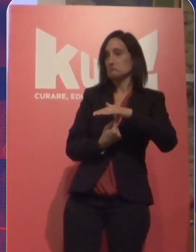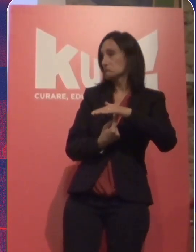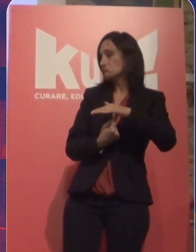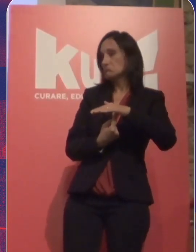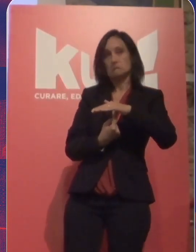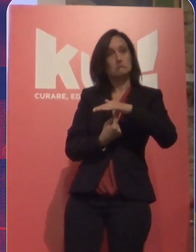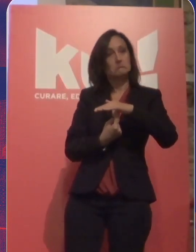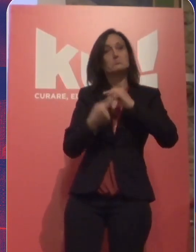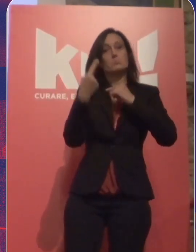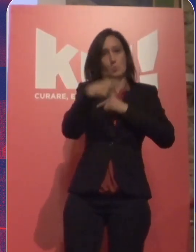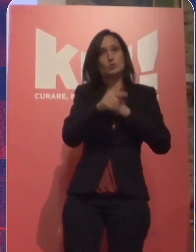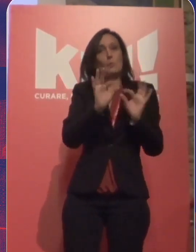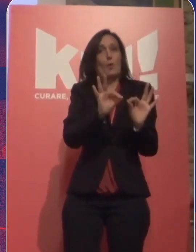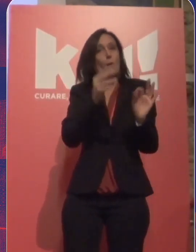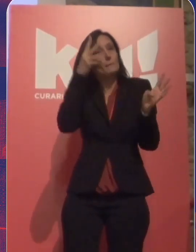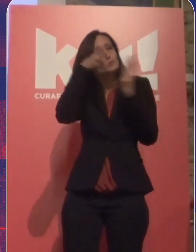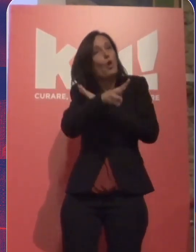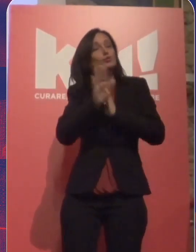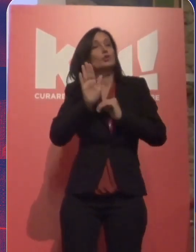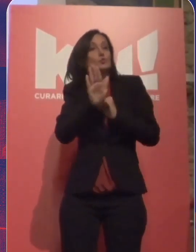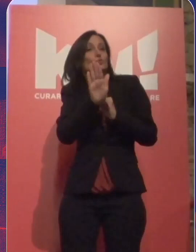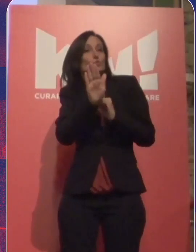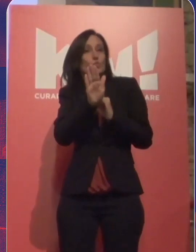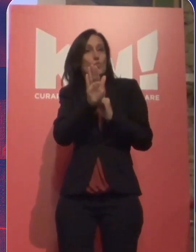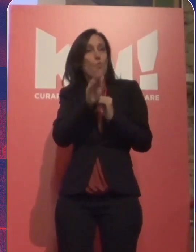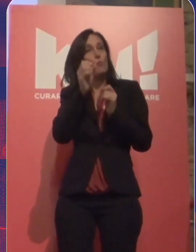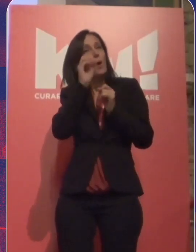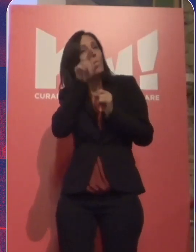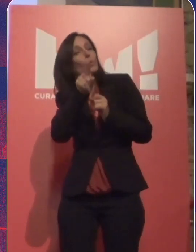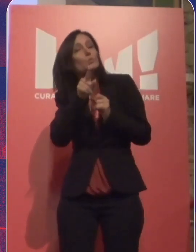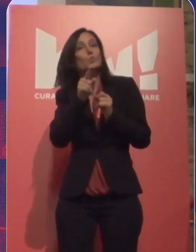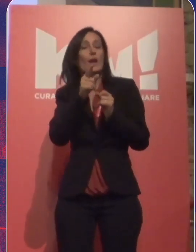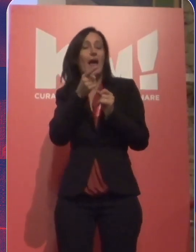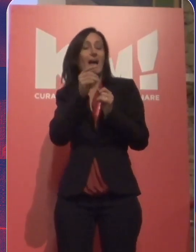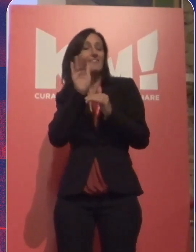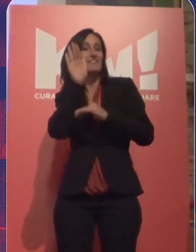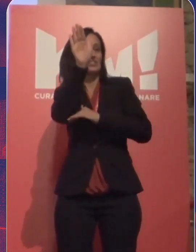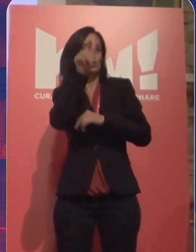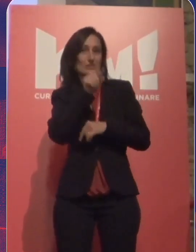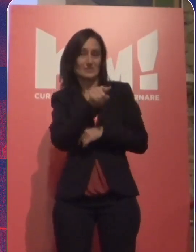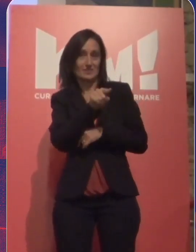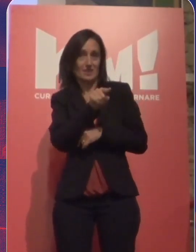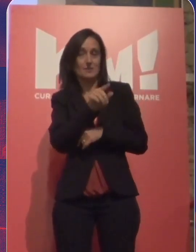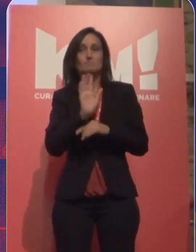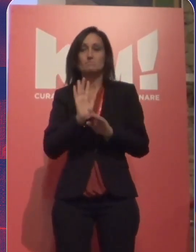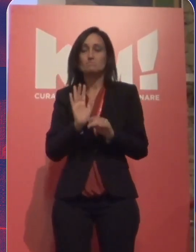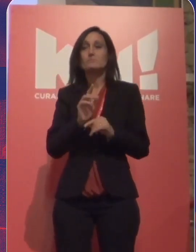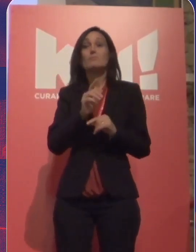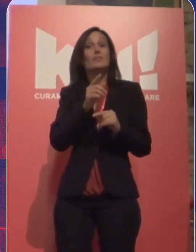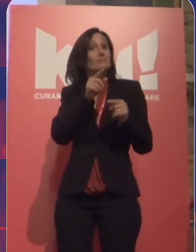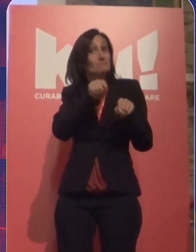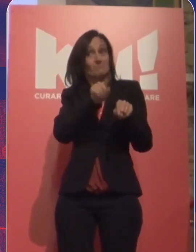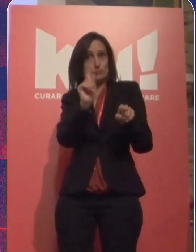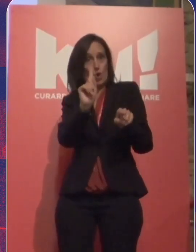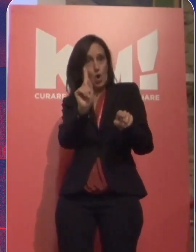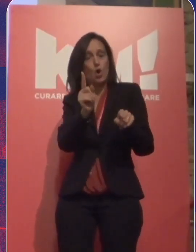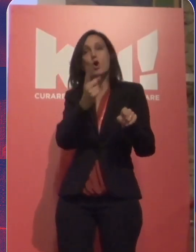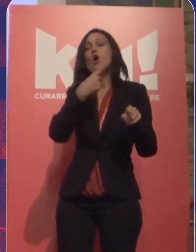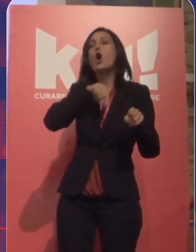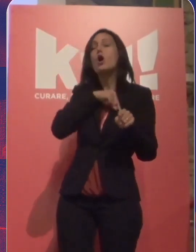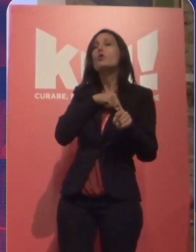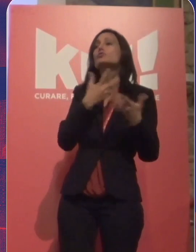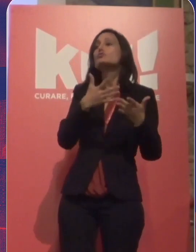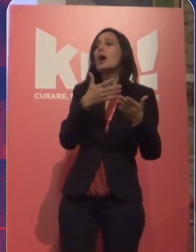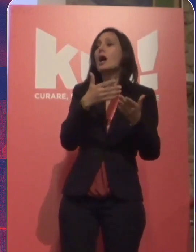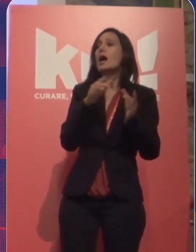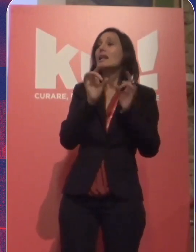ma abbiamo fatto questa rinuncia la libertà abbiamo fatto esperienza di questa rinuncia della libertà come